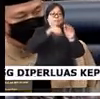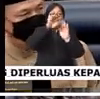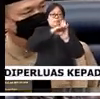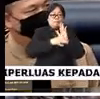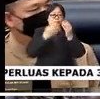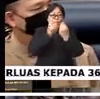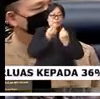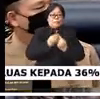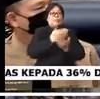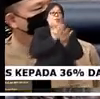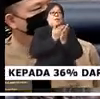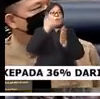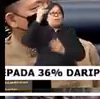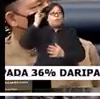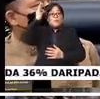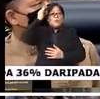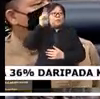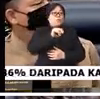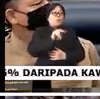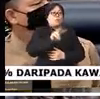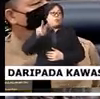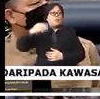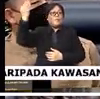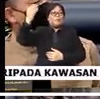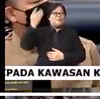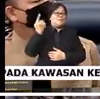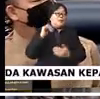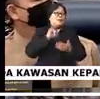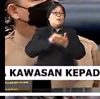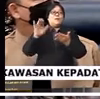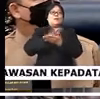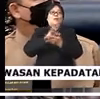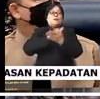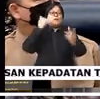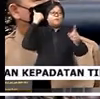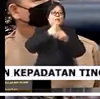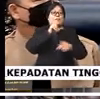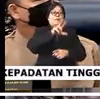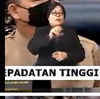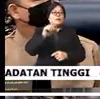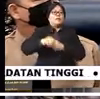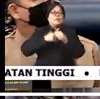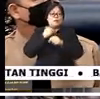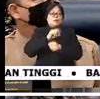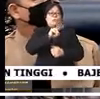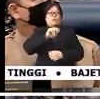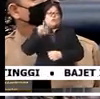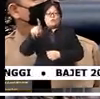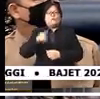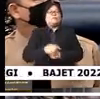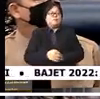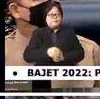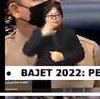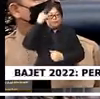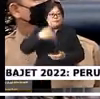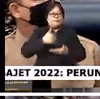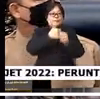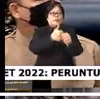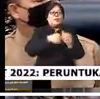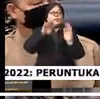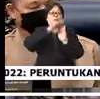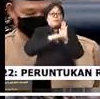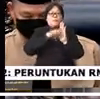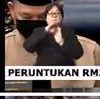bagi tujuan dan butiran perbelanjaan pembangunan yang dinyatakan di bawah maksud pembangunan atau P dalam senarai anggaran perbelanjaan persekutuan